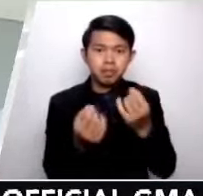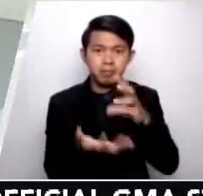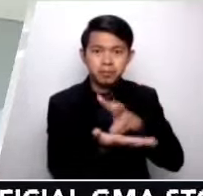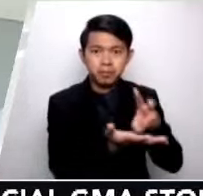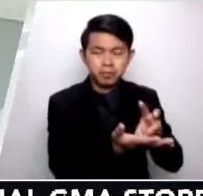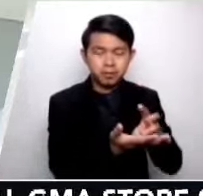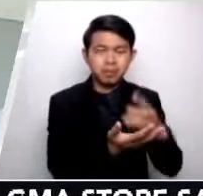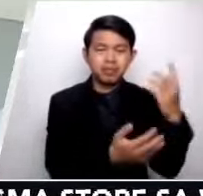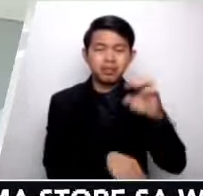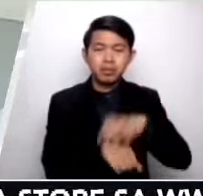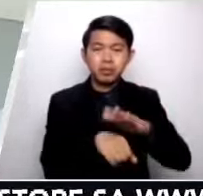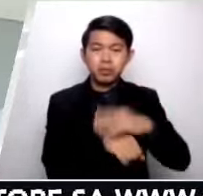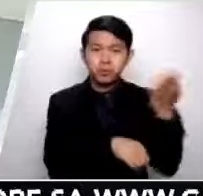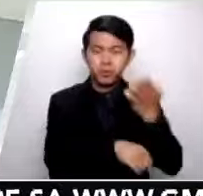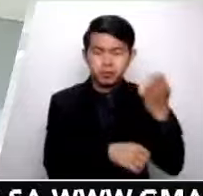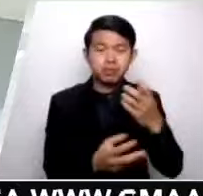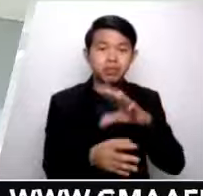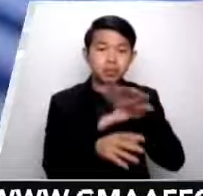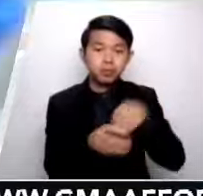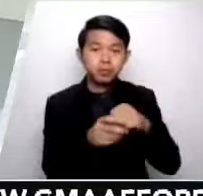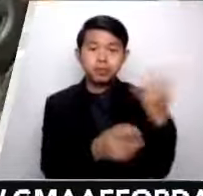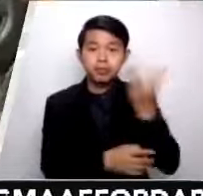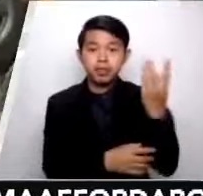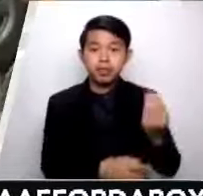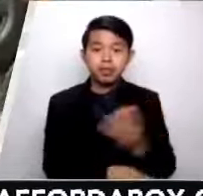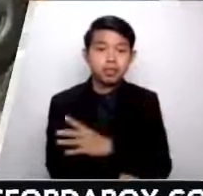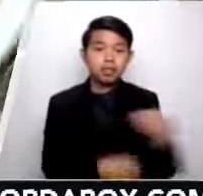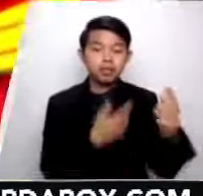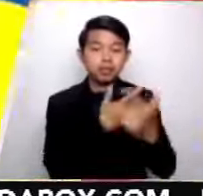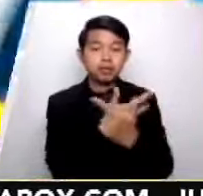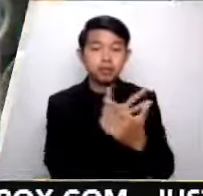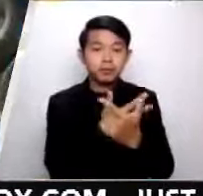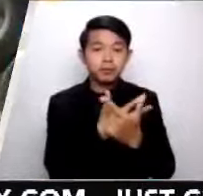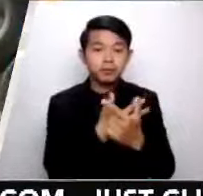Rosa, Laguna. May report si Marisol Abdurrahman.